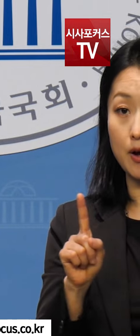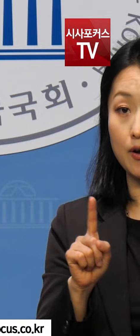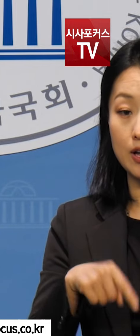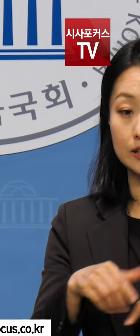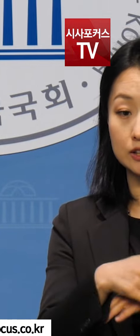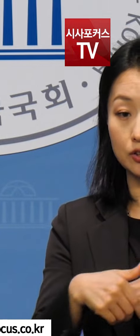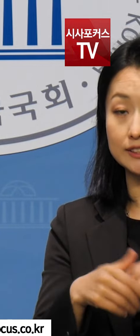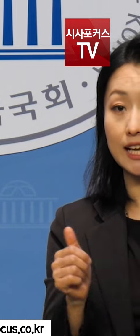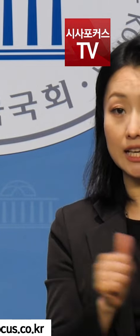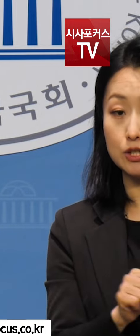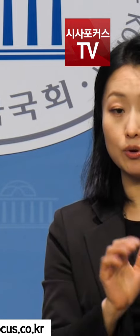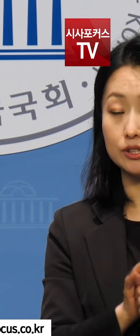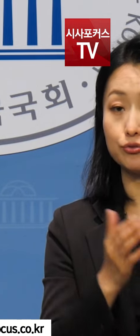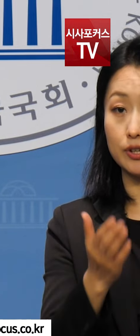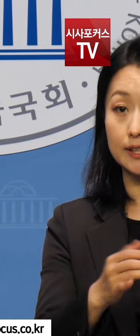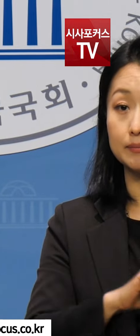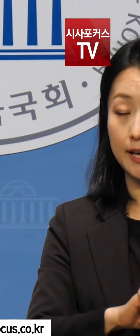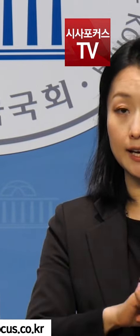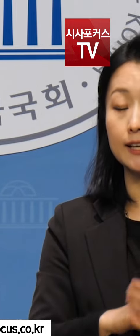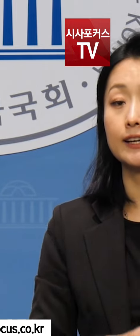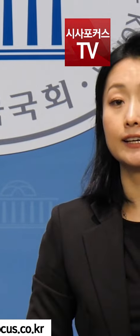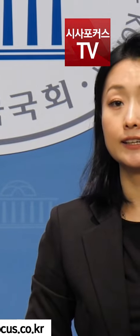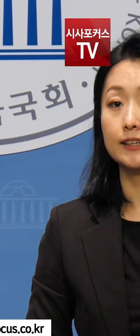정책 지원관제를 추진하겠습니다.